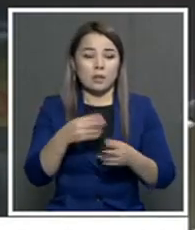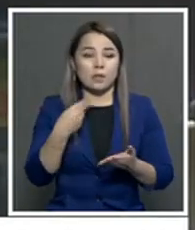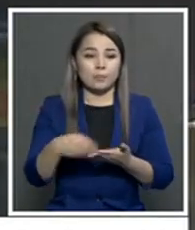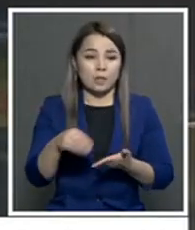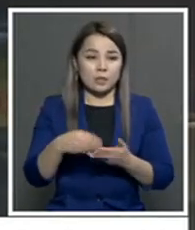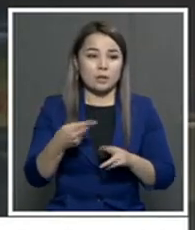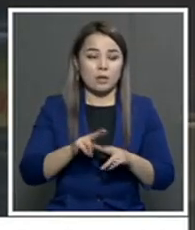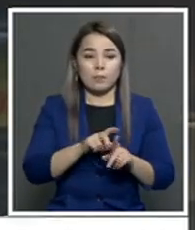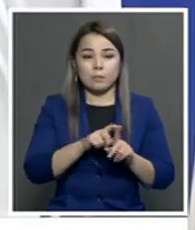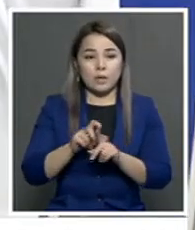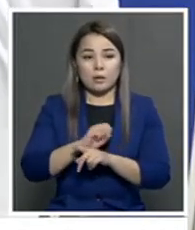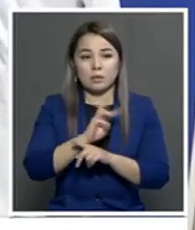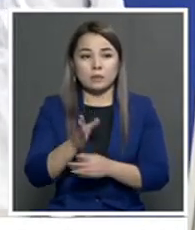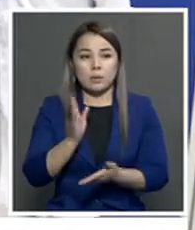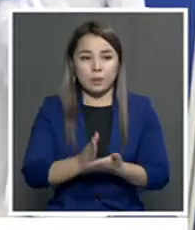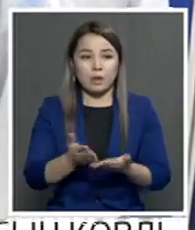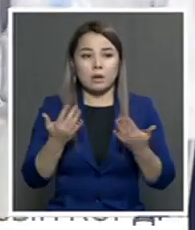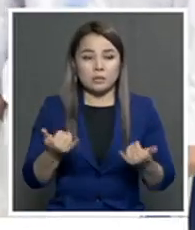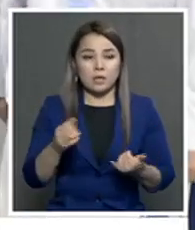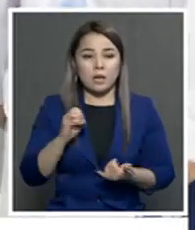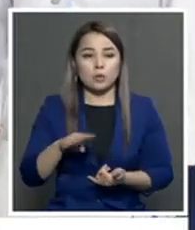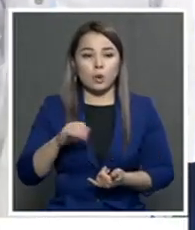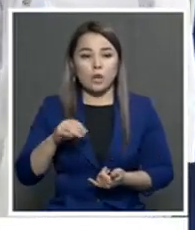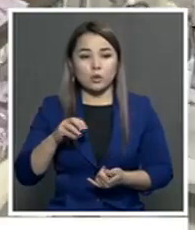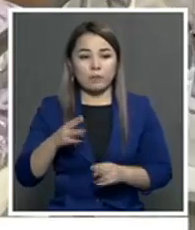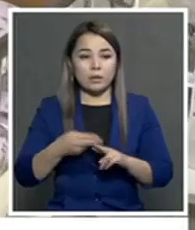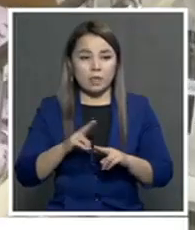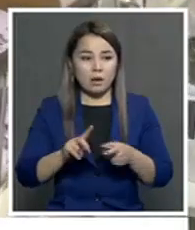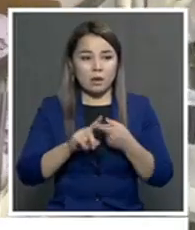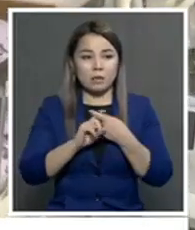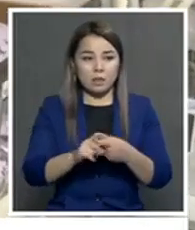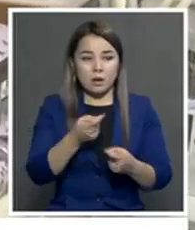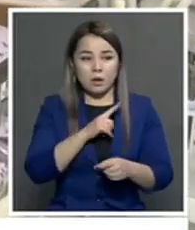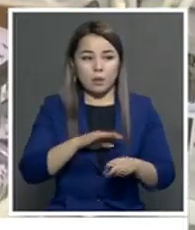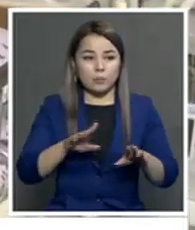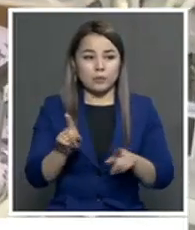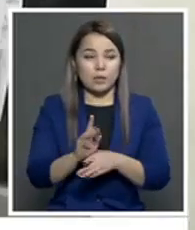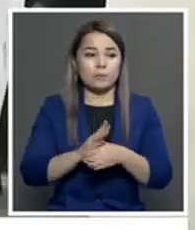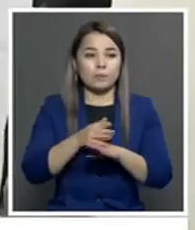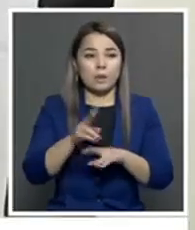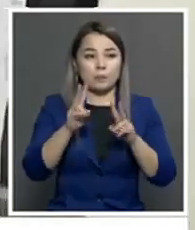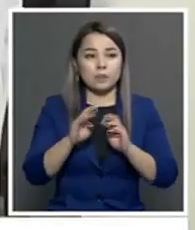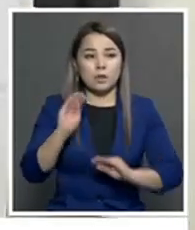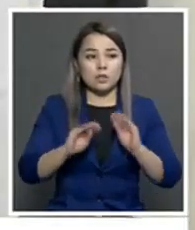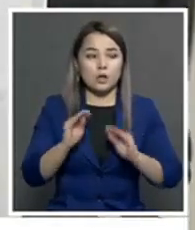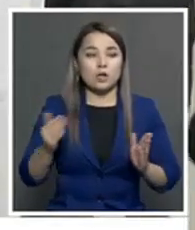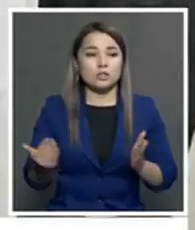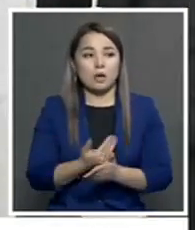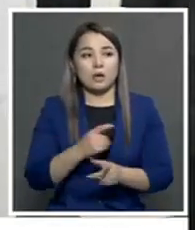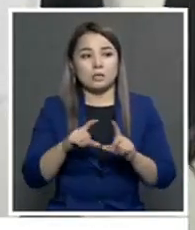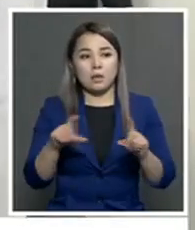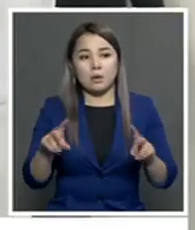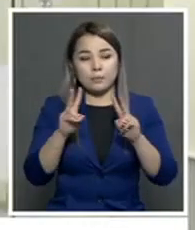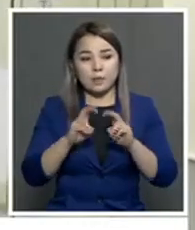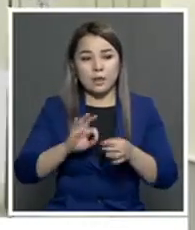жағдан да жасап отырмыз. Сондай-ақ Ералы Тоғжанов жұқпалы аурулар ауруханасы ретінде қайта жасақталған жаңа нысанды аралап көрді.